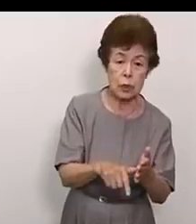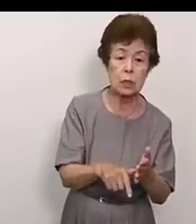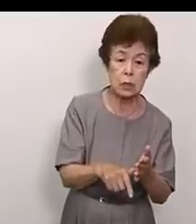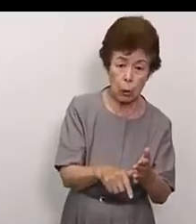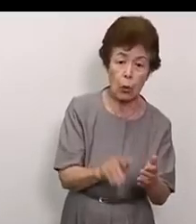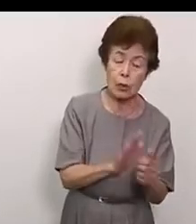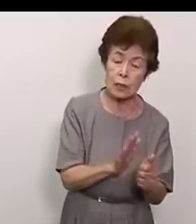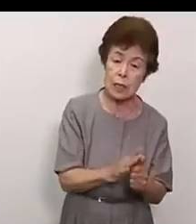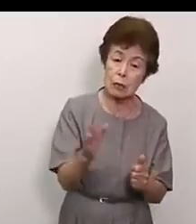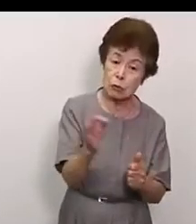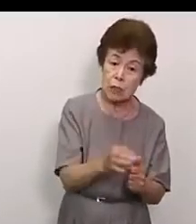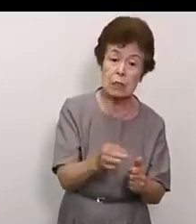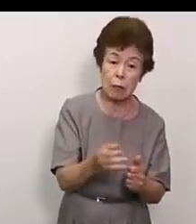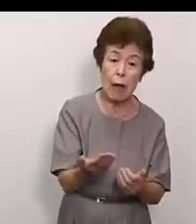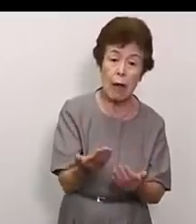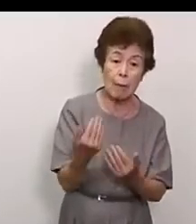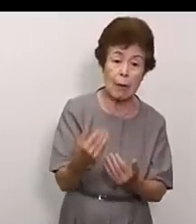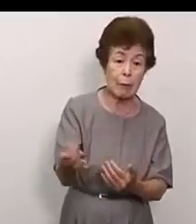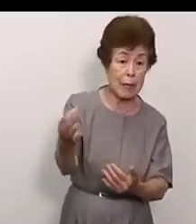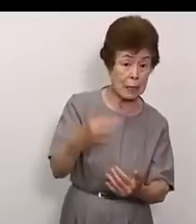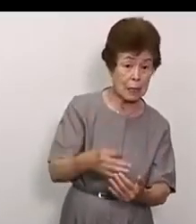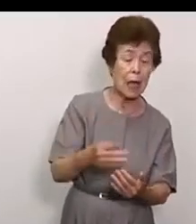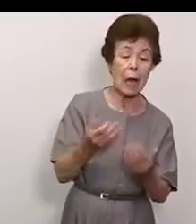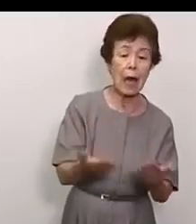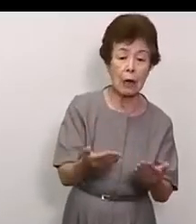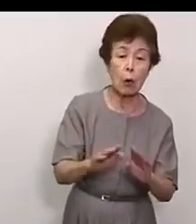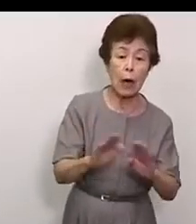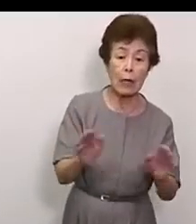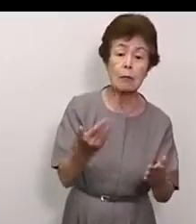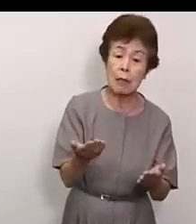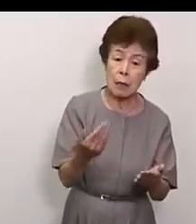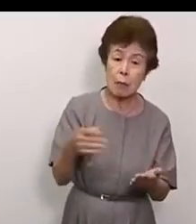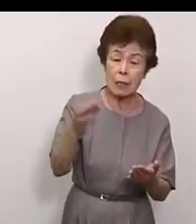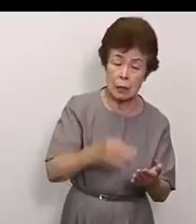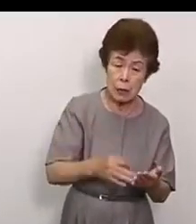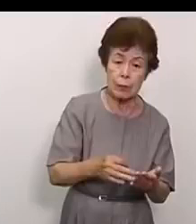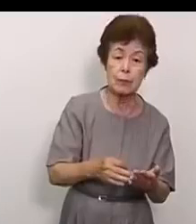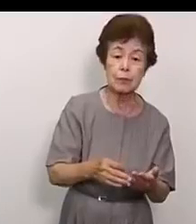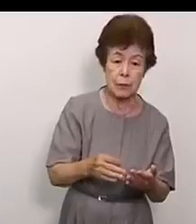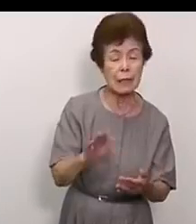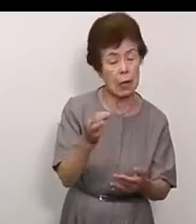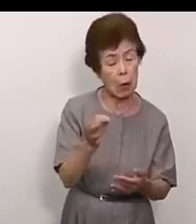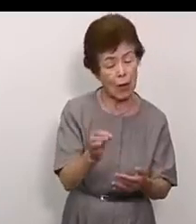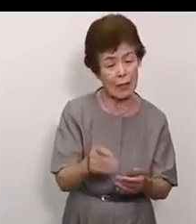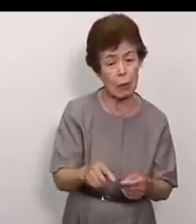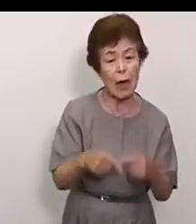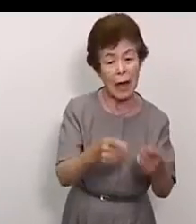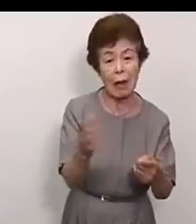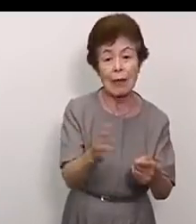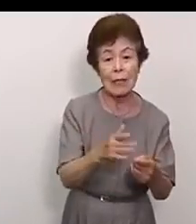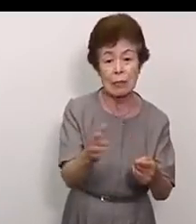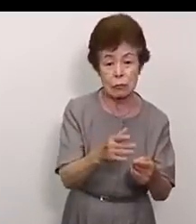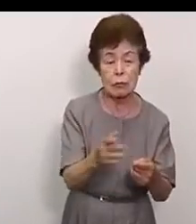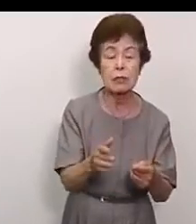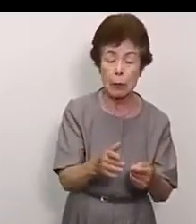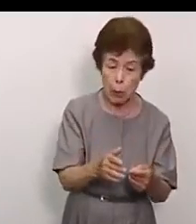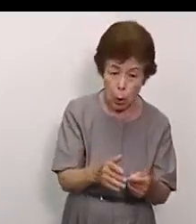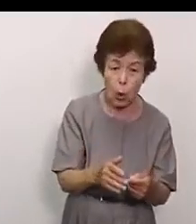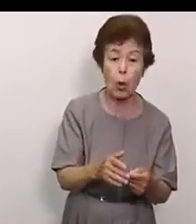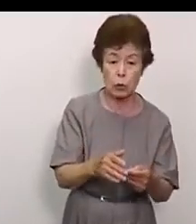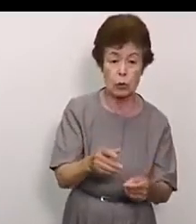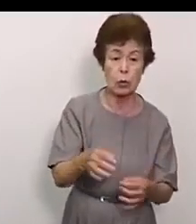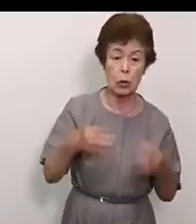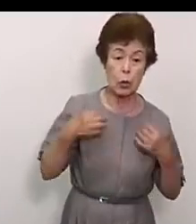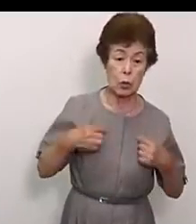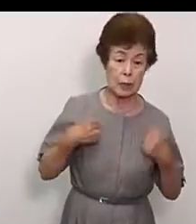は前倒しでもっと、例えばこうお金を1円も払わなくてももう制服屋さんに行けばもうサイズを測